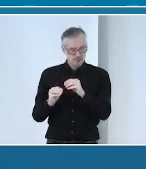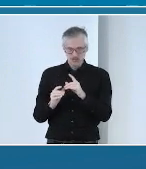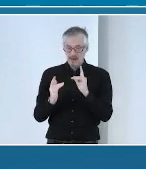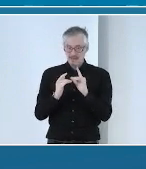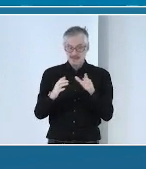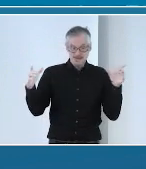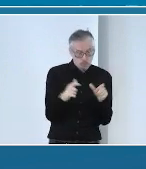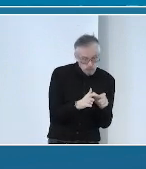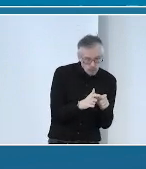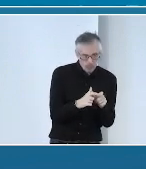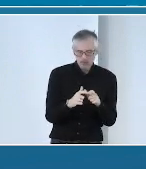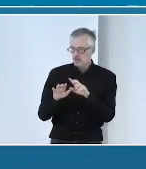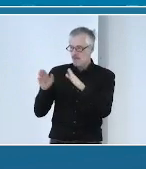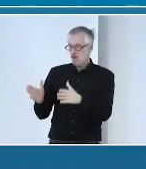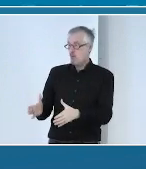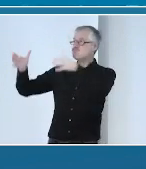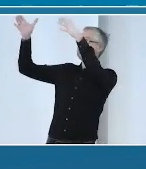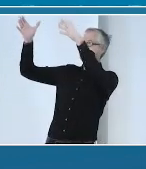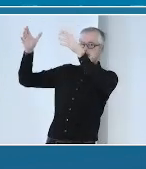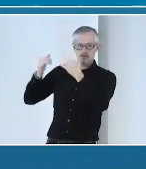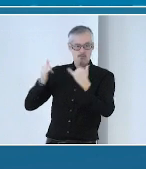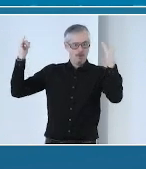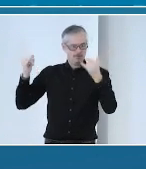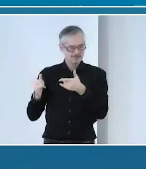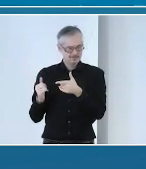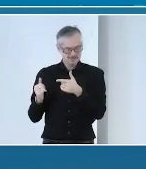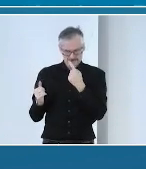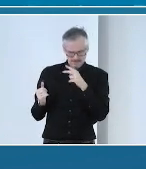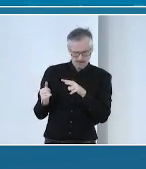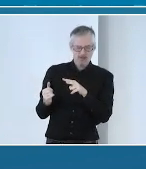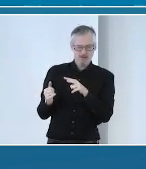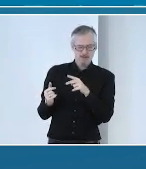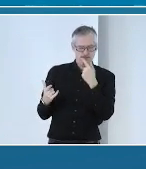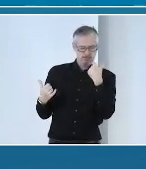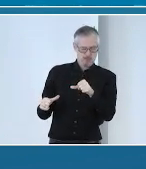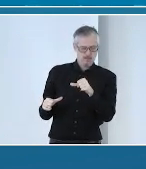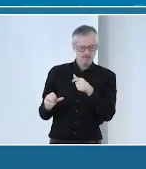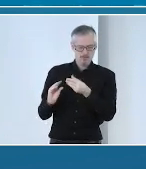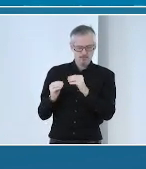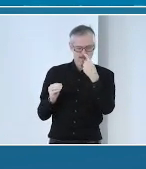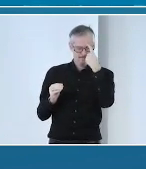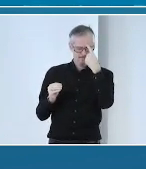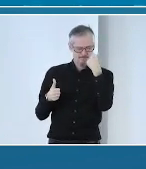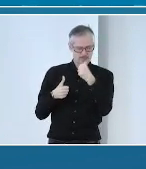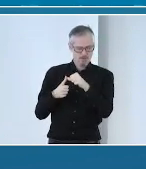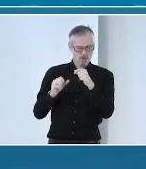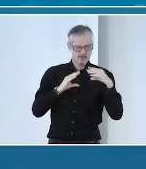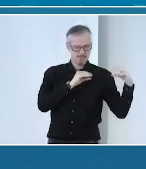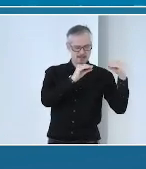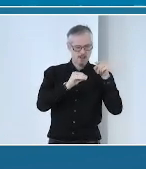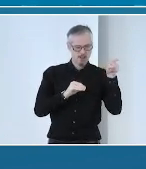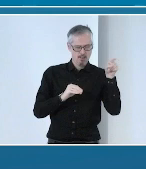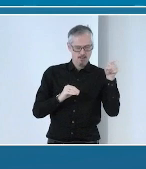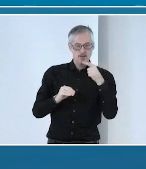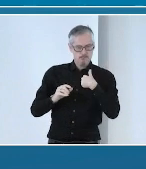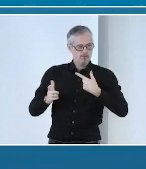c'est tout ce travail de compensation qui se fait lors des rééducations en psychomotricité, en ergothérapie. Donc,